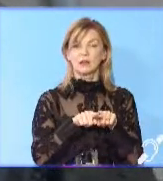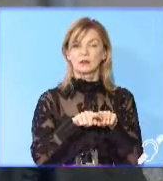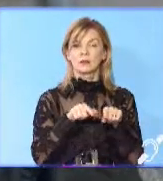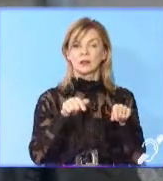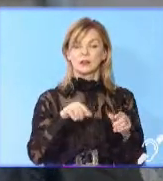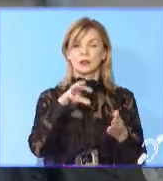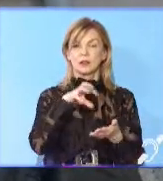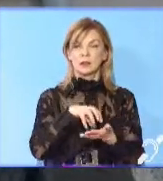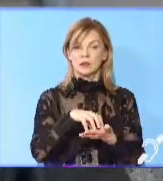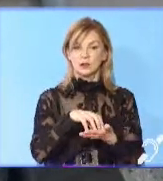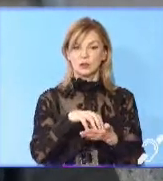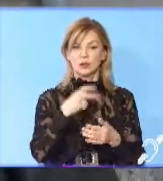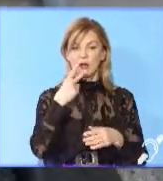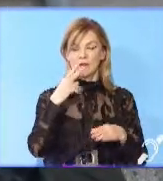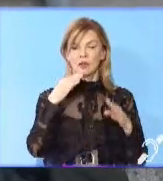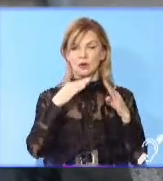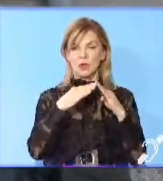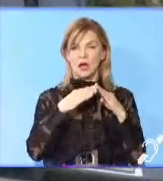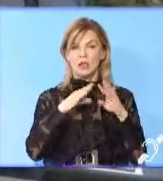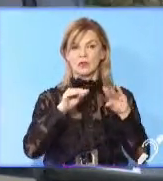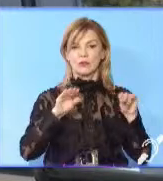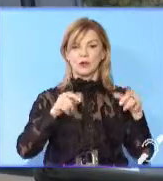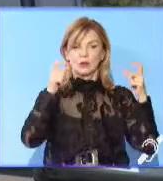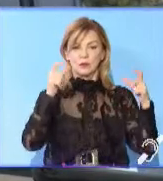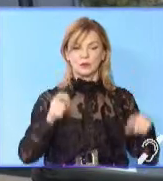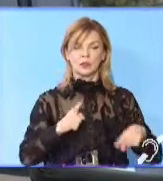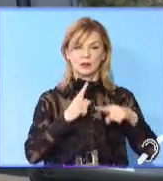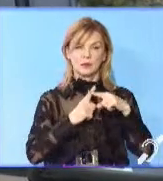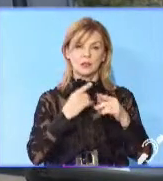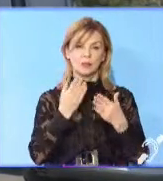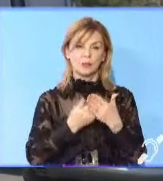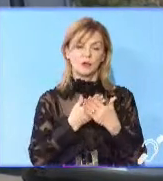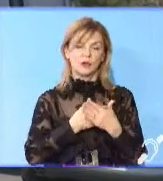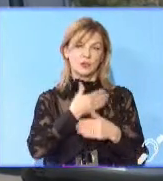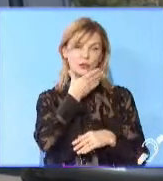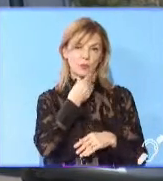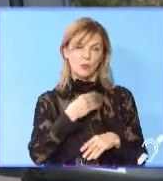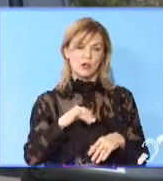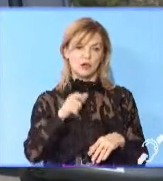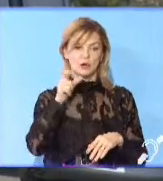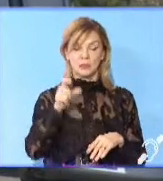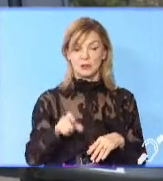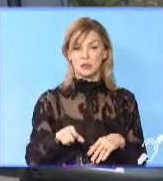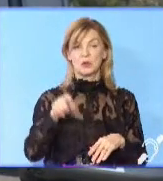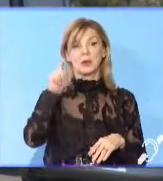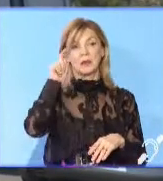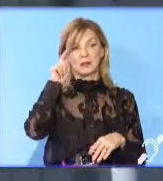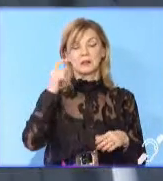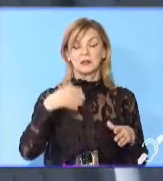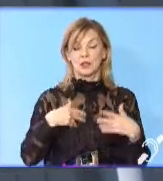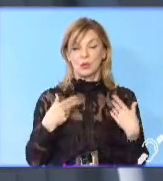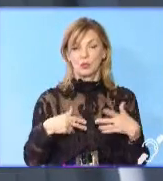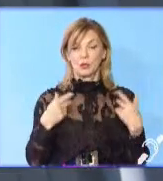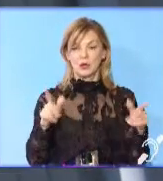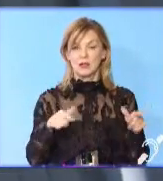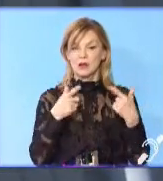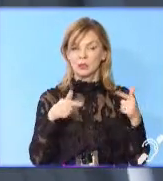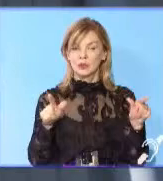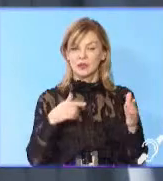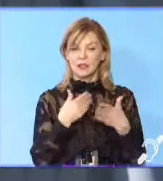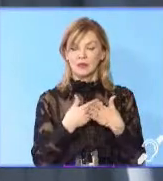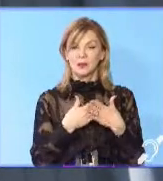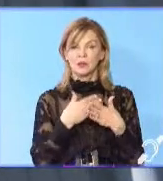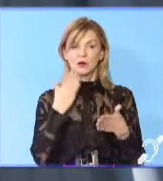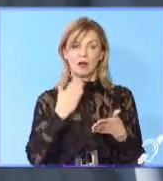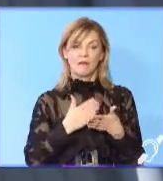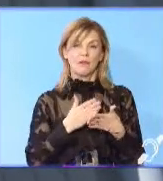tot în această zonă. Am văzut case foarte multe, biserici, povești frumoase și oamenii cred că s-au distrat, mai ales că a